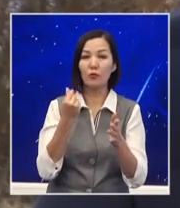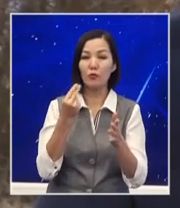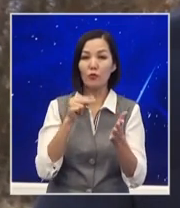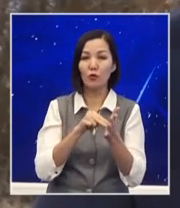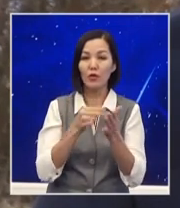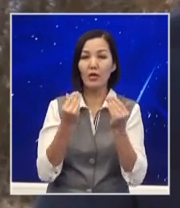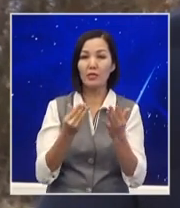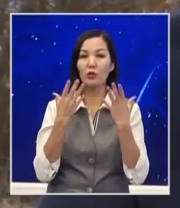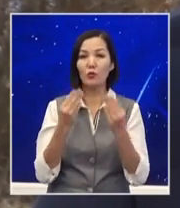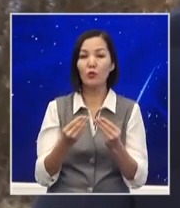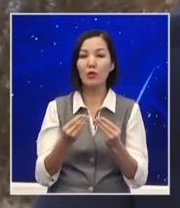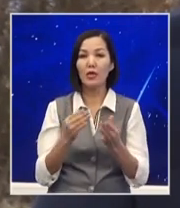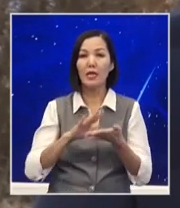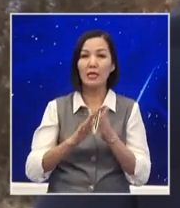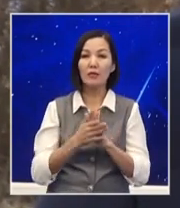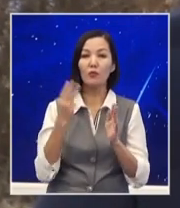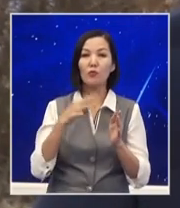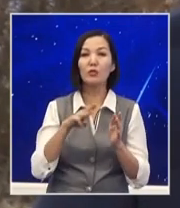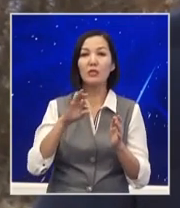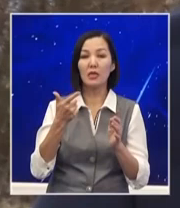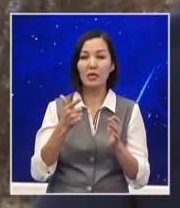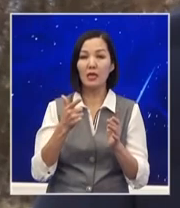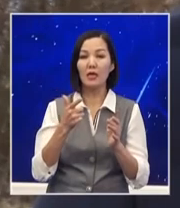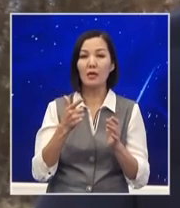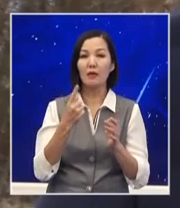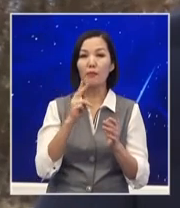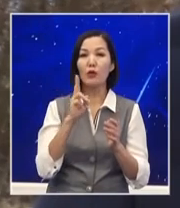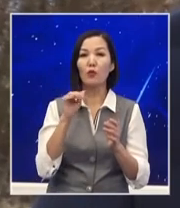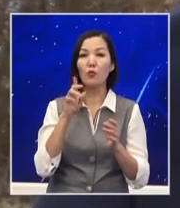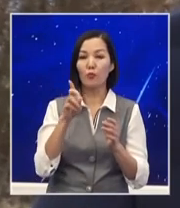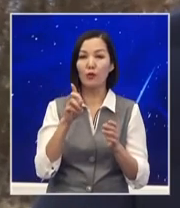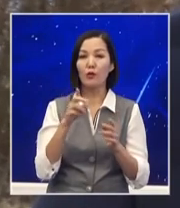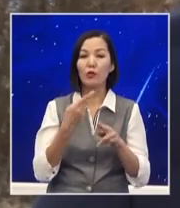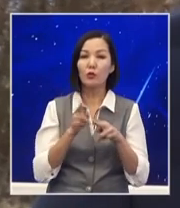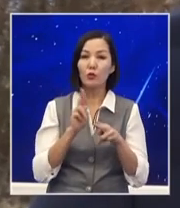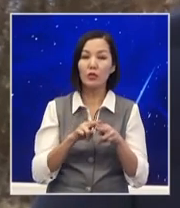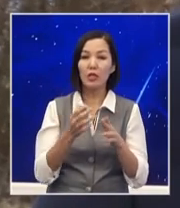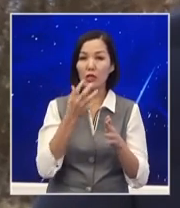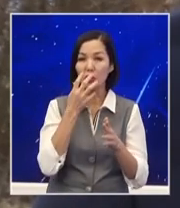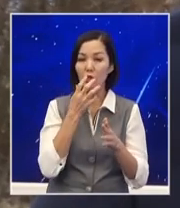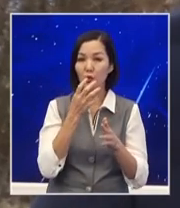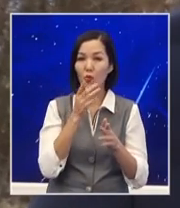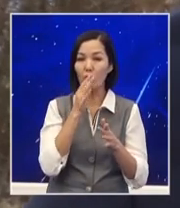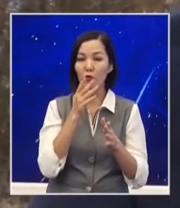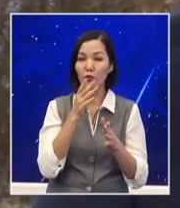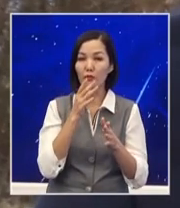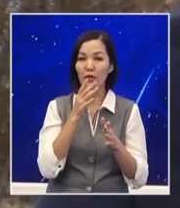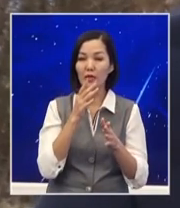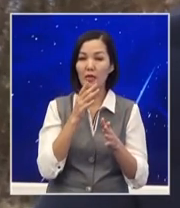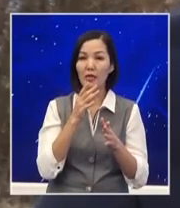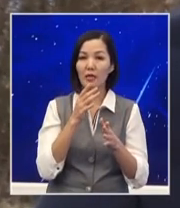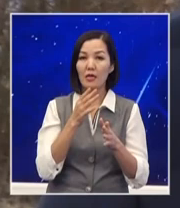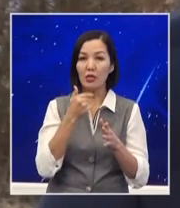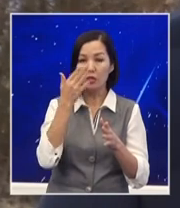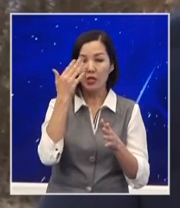қазіргі таңда мынау келісім шартпен 30 теңгеден құрап жатыр бір кубы. Сондықтан біз енді мына жылыту маусымына ар жағына жаңағы жаз